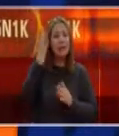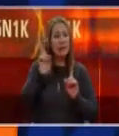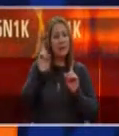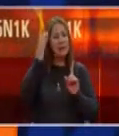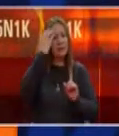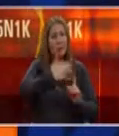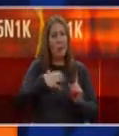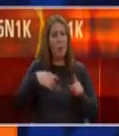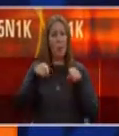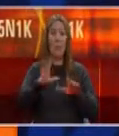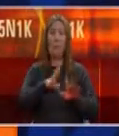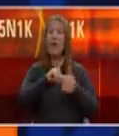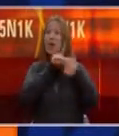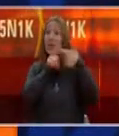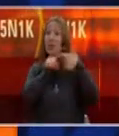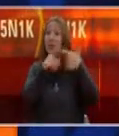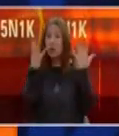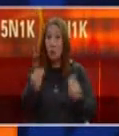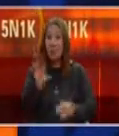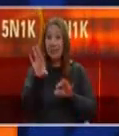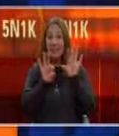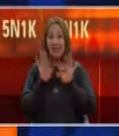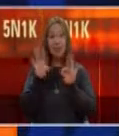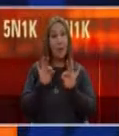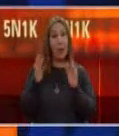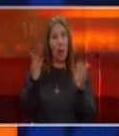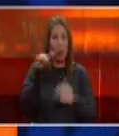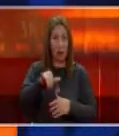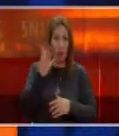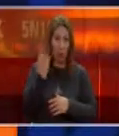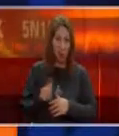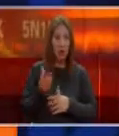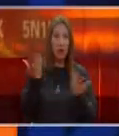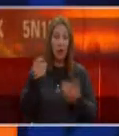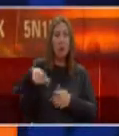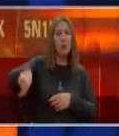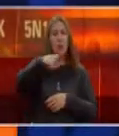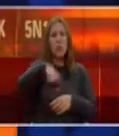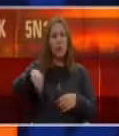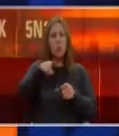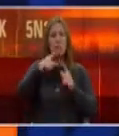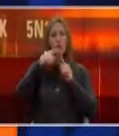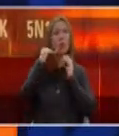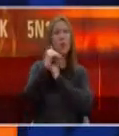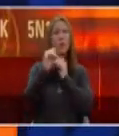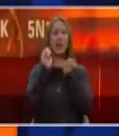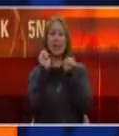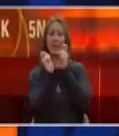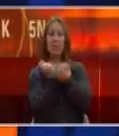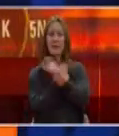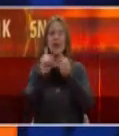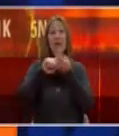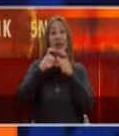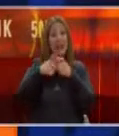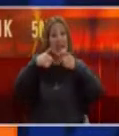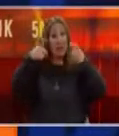var. İkincisi tabii ki seçme hakları olmalı. Yani bütün bunları toplumsal değişimde ve